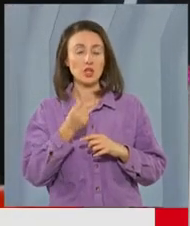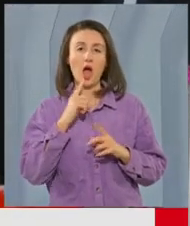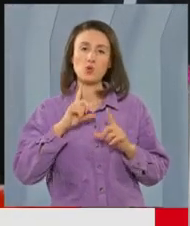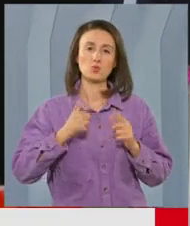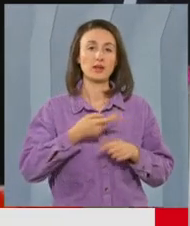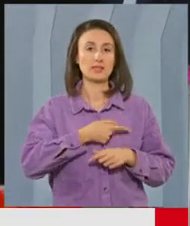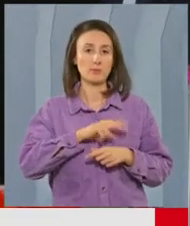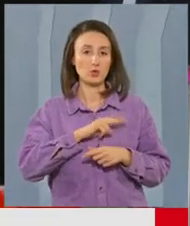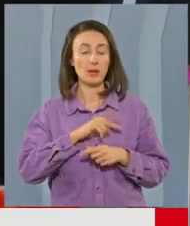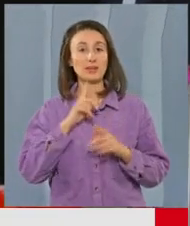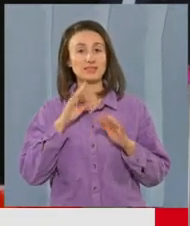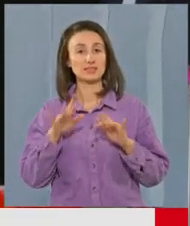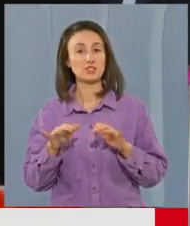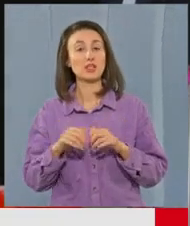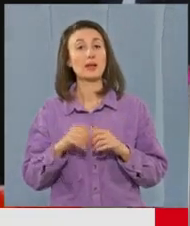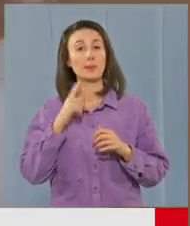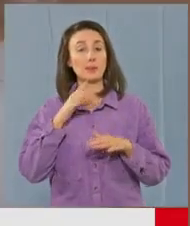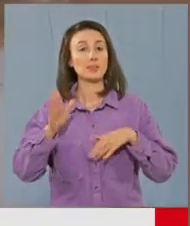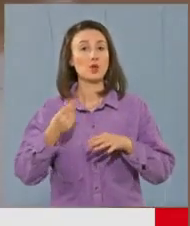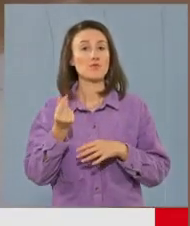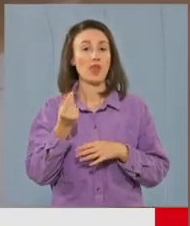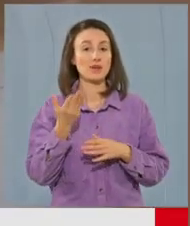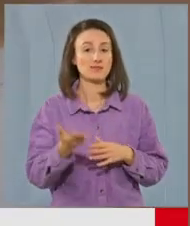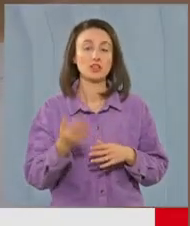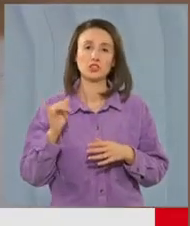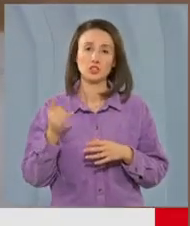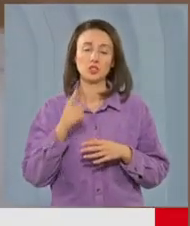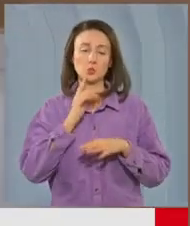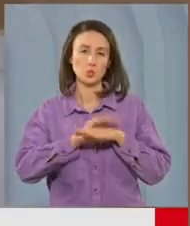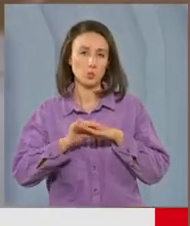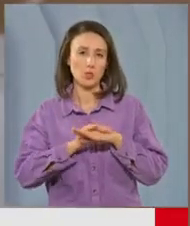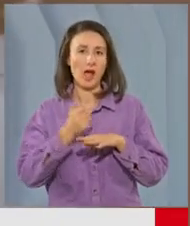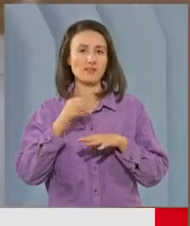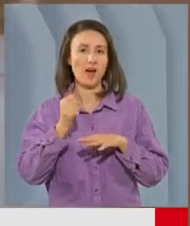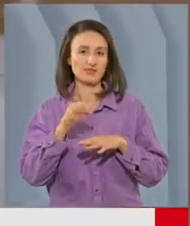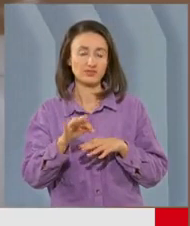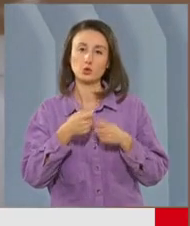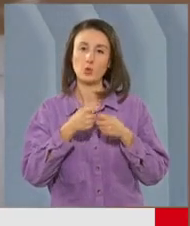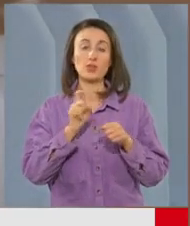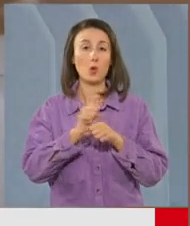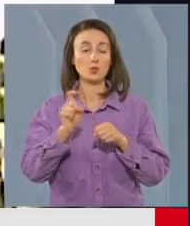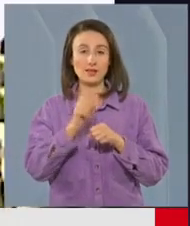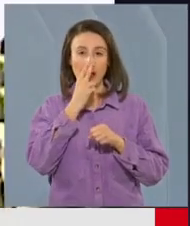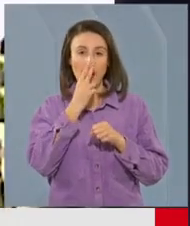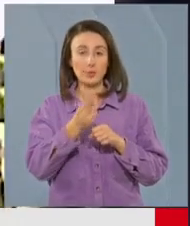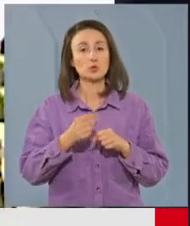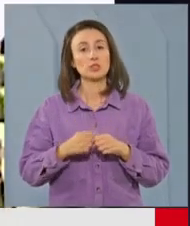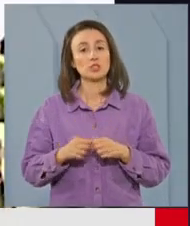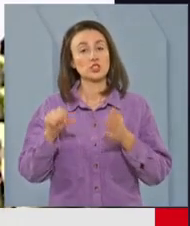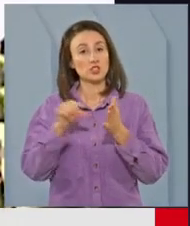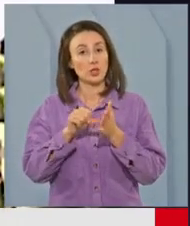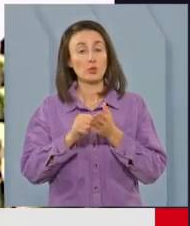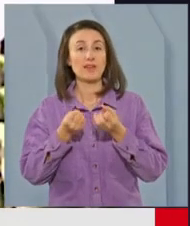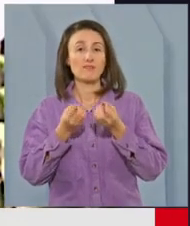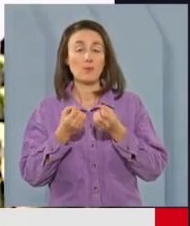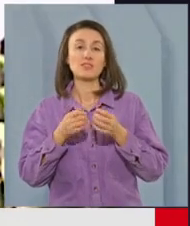aruncă responsabilitatea digitalizării pe Ministerul Finanțelor și scuză ANAF-ul de toate acuzațiile apărute. Centrul de